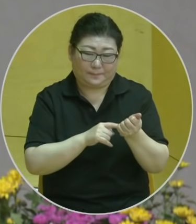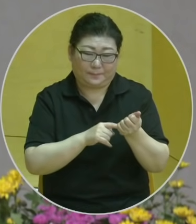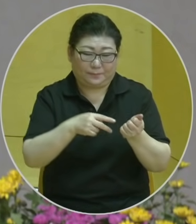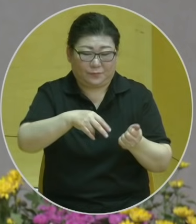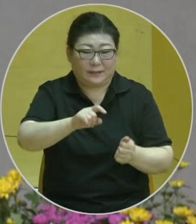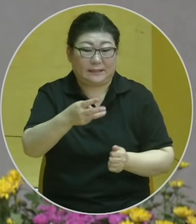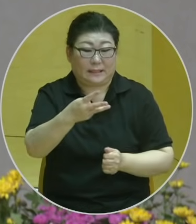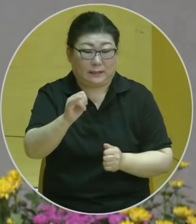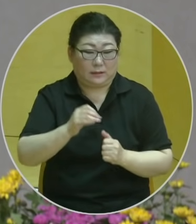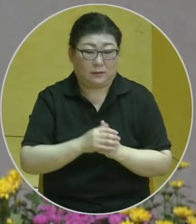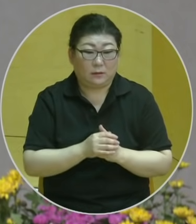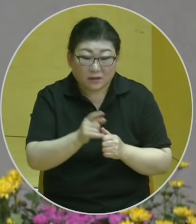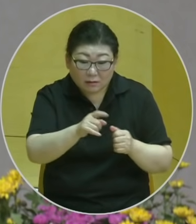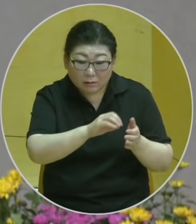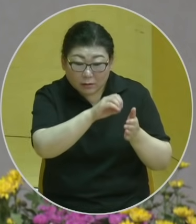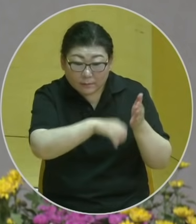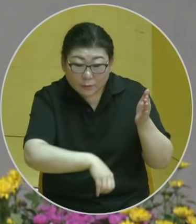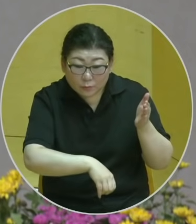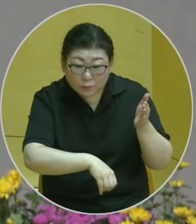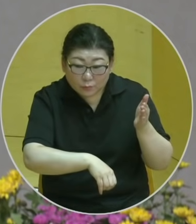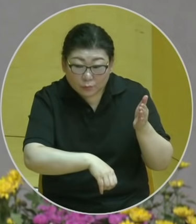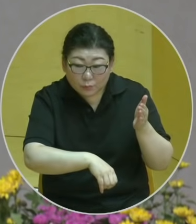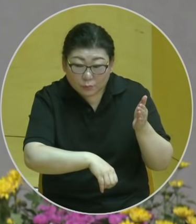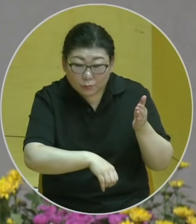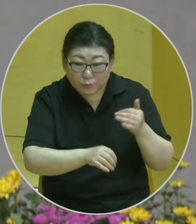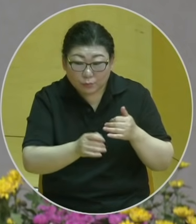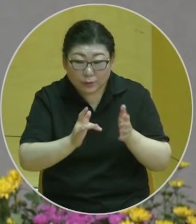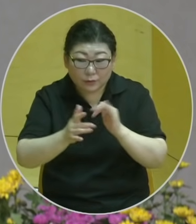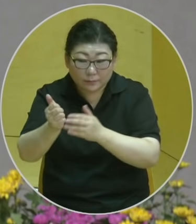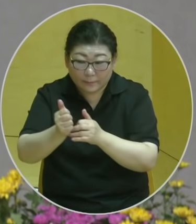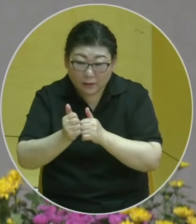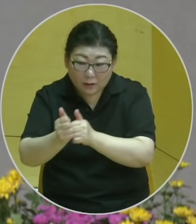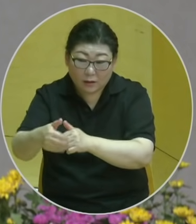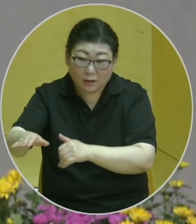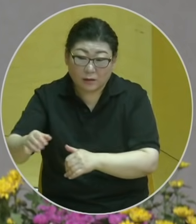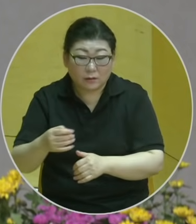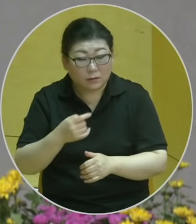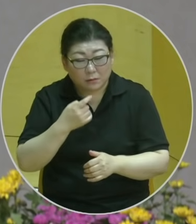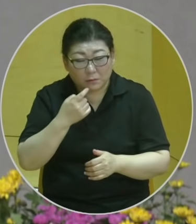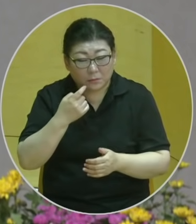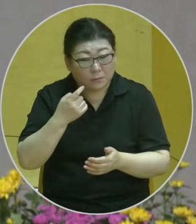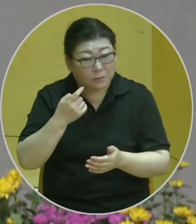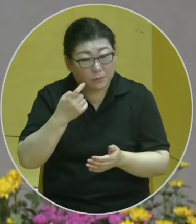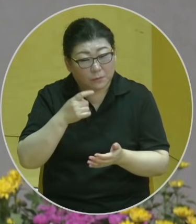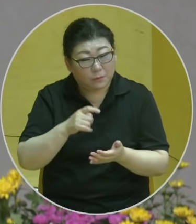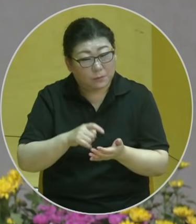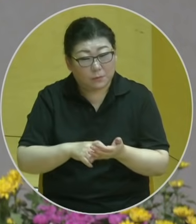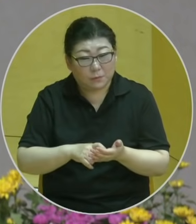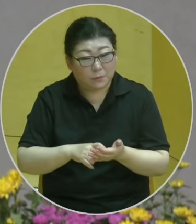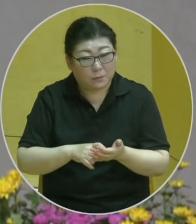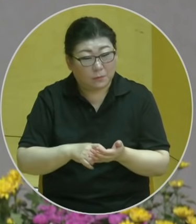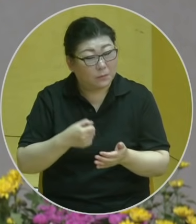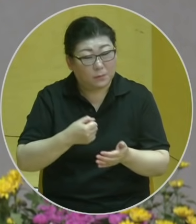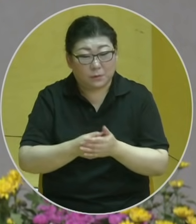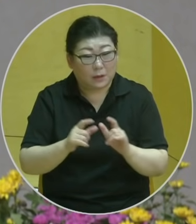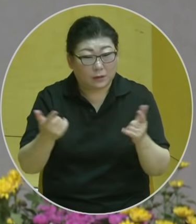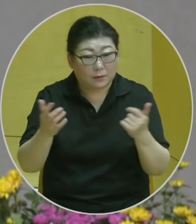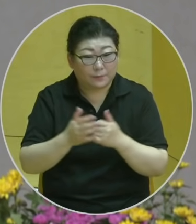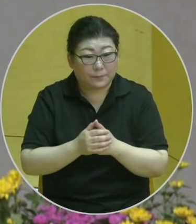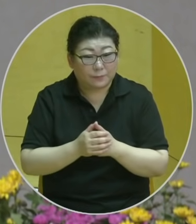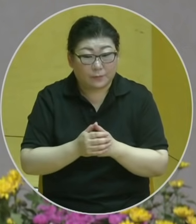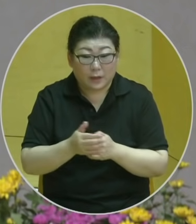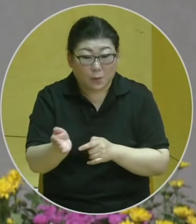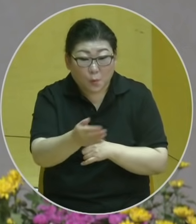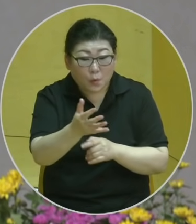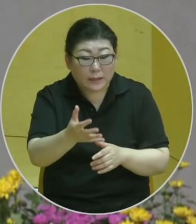이 직업을 그만두고 떠난다는 것은 쉬운 결정은 아닙니다. 그리고 고기 잡는 어부들처럼 하다 안 되면 고기 잡으러 오지 이런